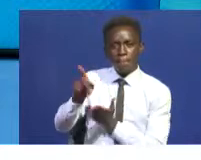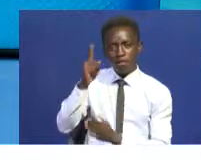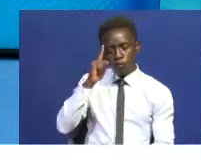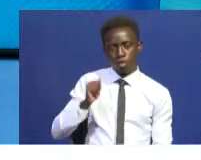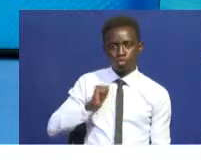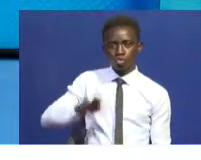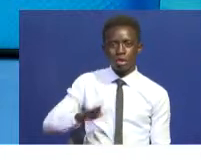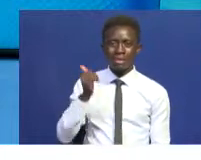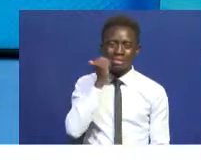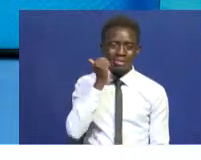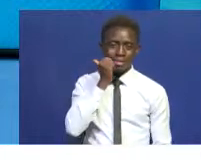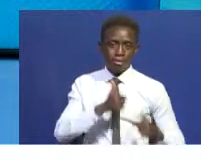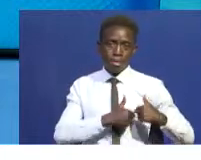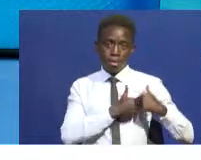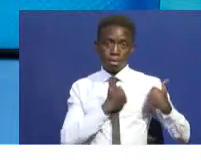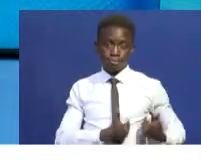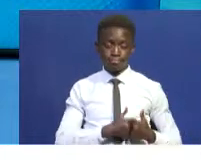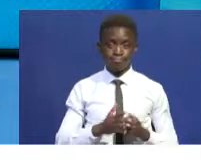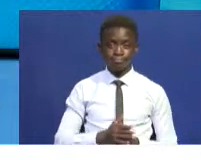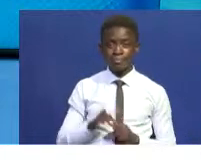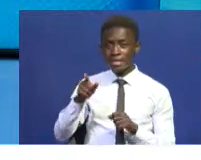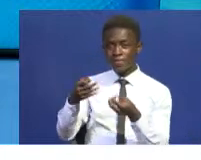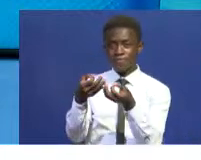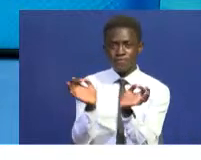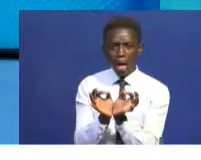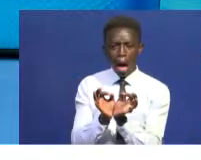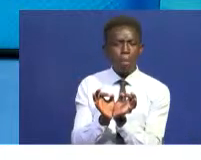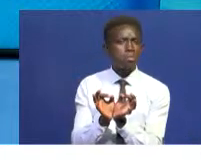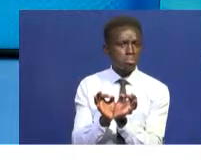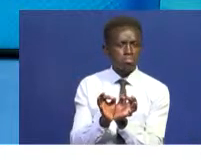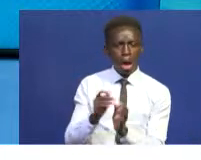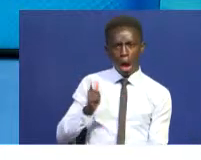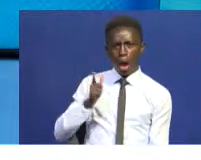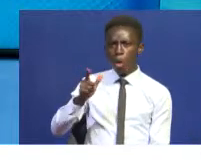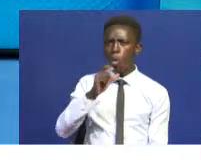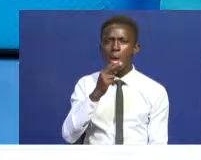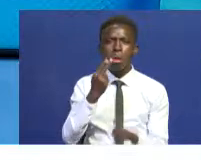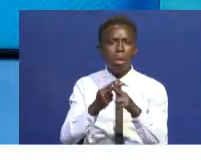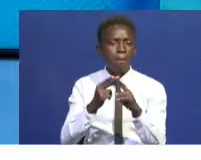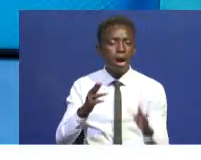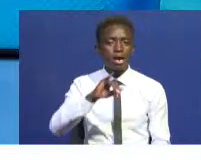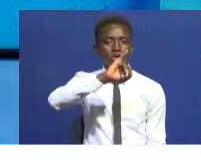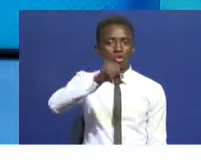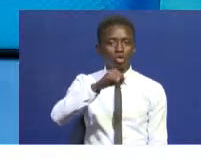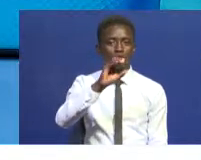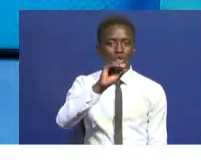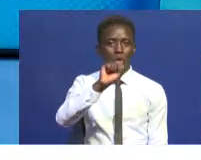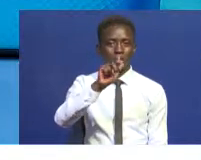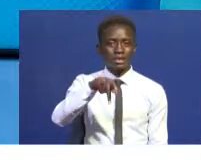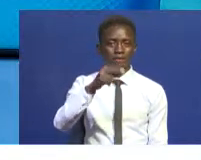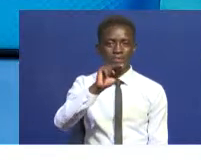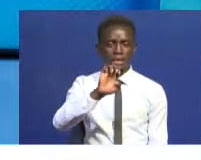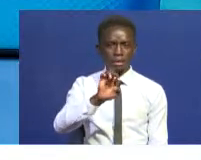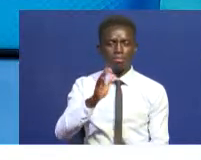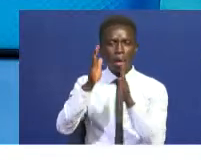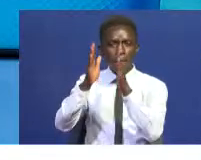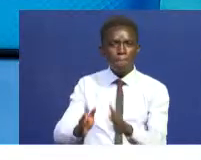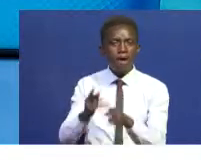mgomo unaoendelea wa madaktari, familia ya Josephine Atieno ambaye ni mwanafunzi wa kidato cha pili katika shule ya upili ya St.